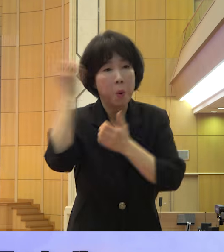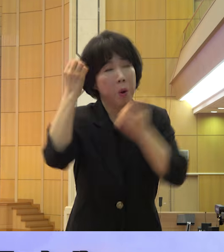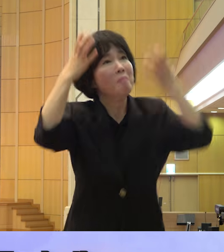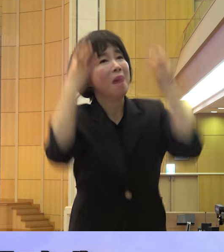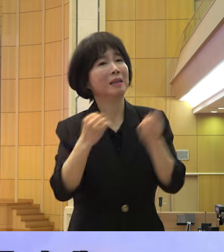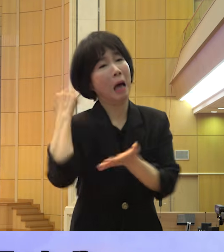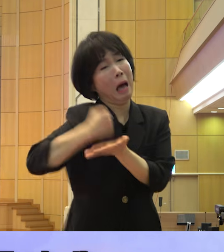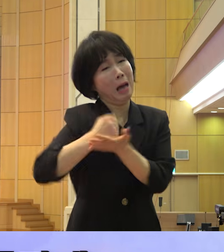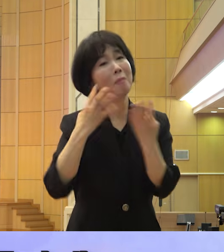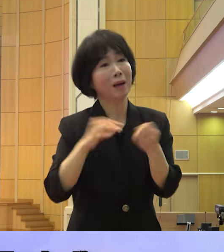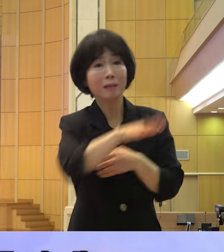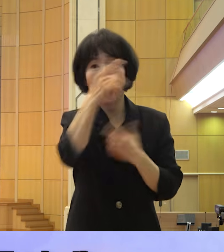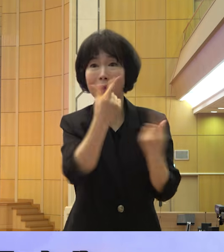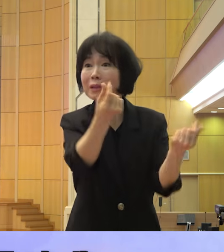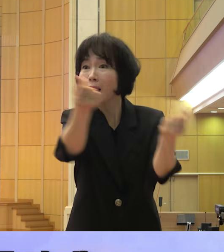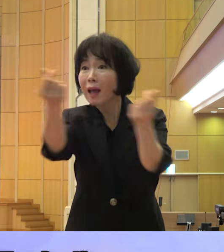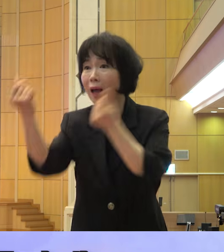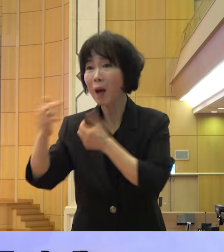그러니 고생 없는 사람은 없어요.